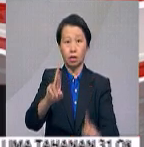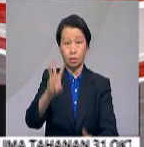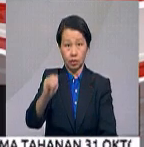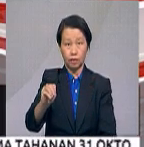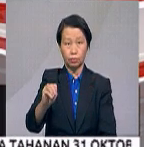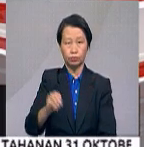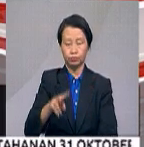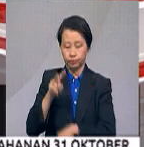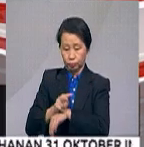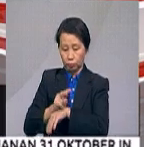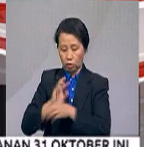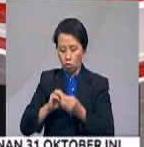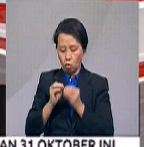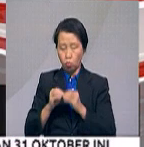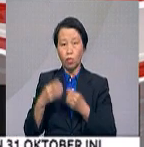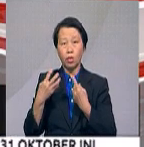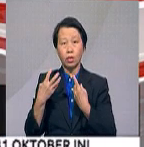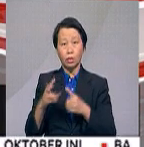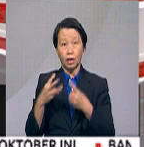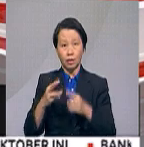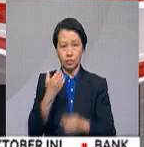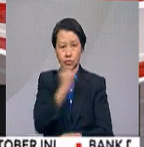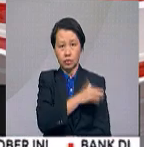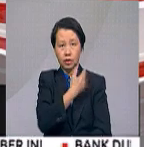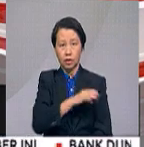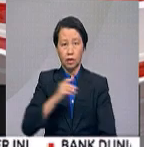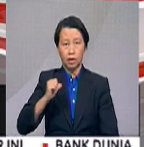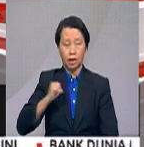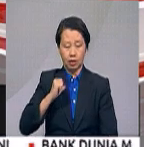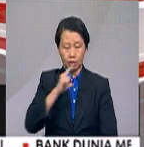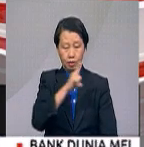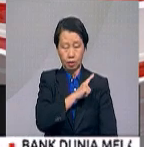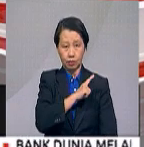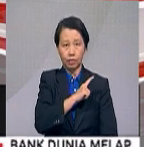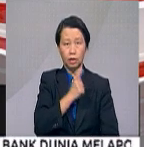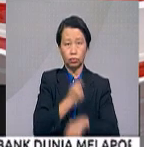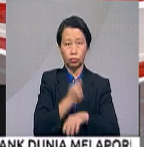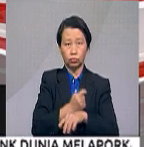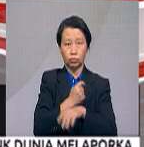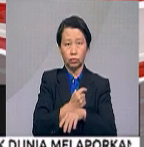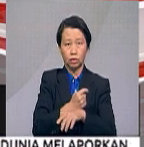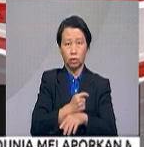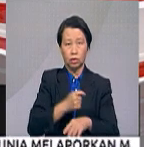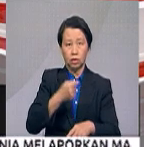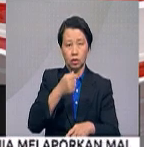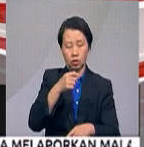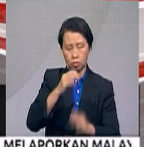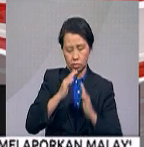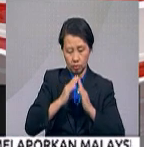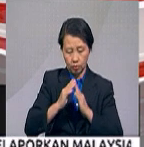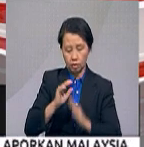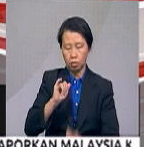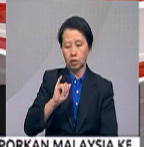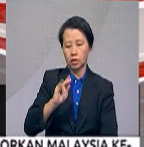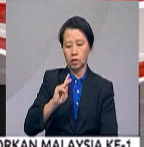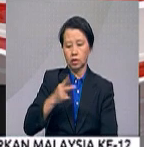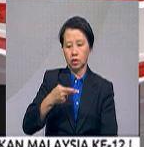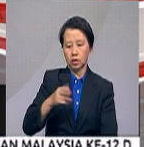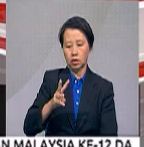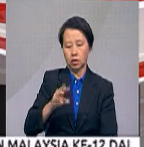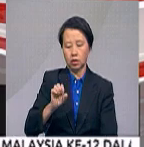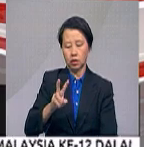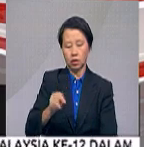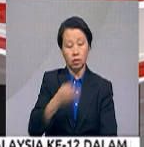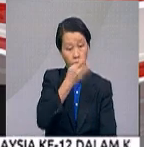RM160 juta. Saksi ke-16 yang juga bekas ahli lembaga pengarah Gegasan Abadi Properties, Ikwan Zaidil memberitahu